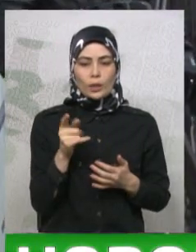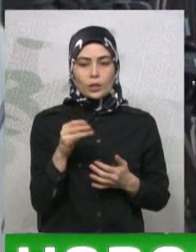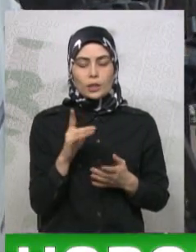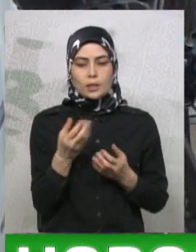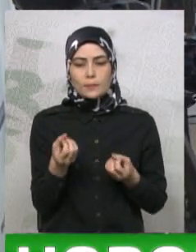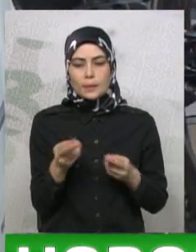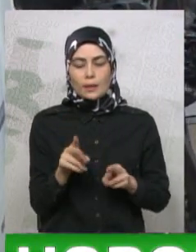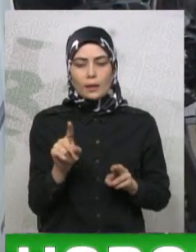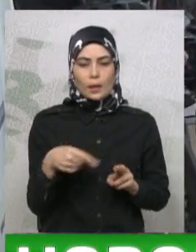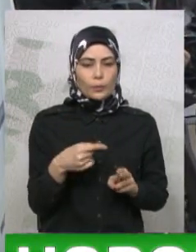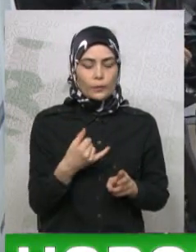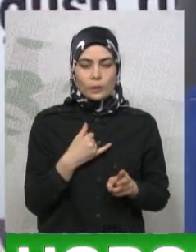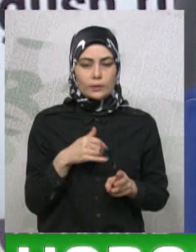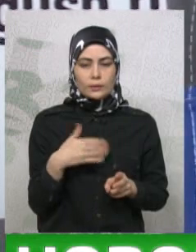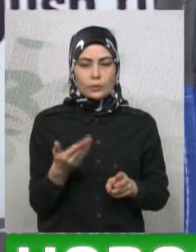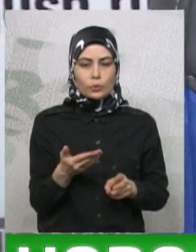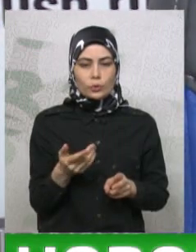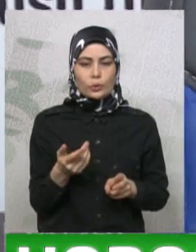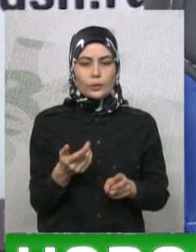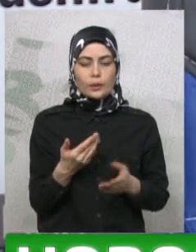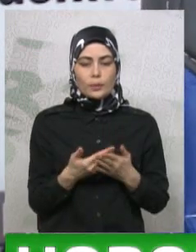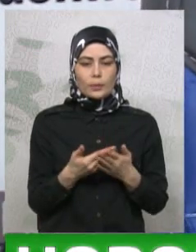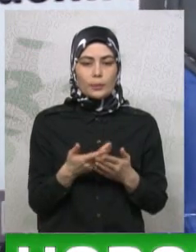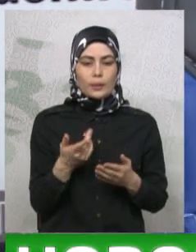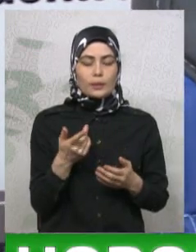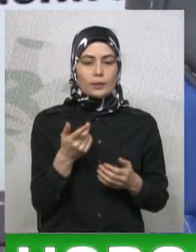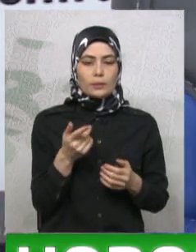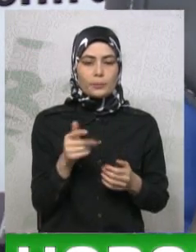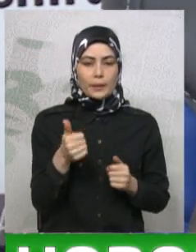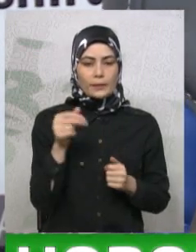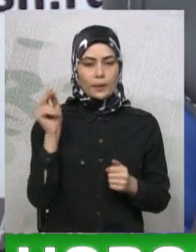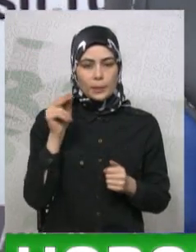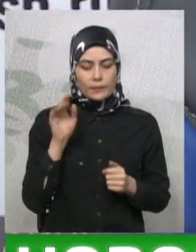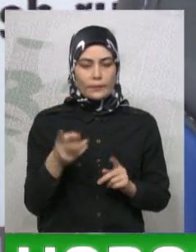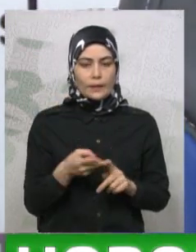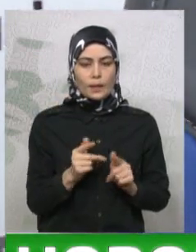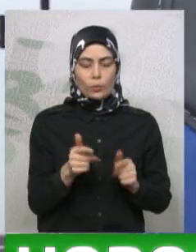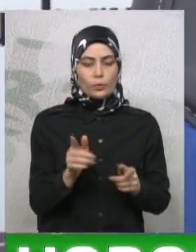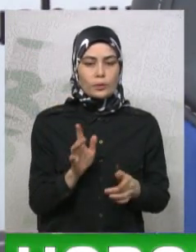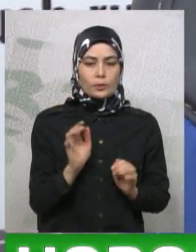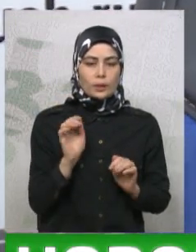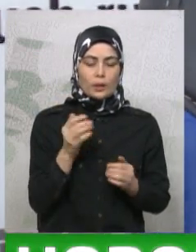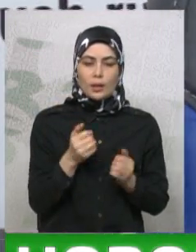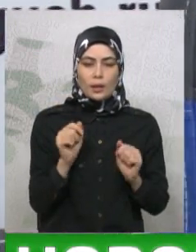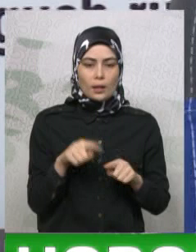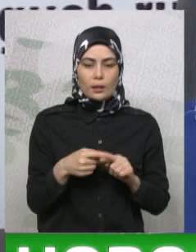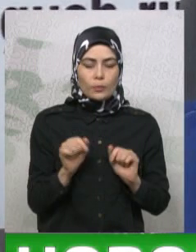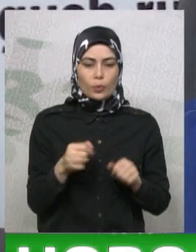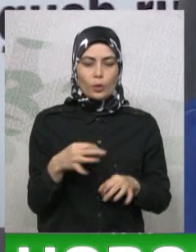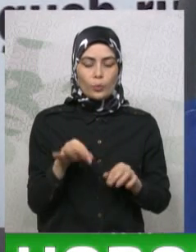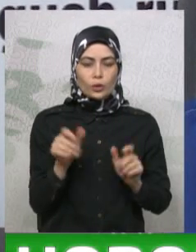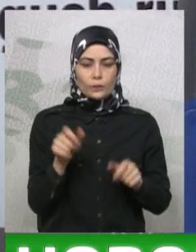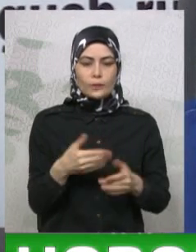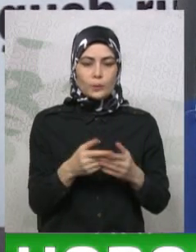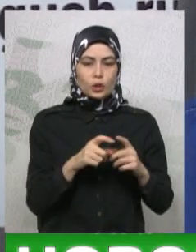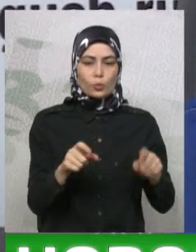специальных требований, например, к предварительному образованию, полученному нашим участникам. Это могут быть люди, которые закончили только школу, это могут